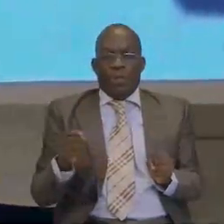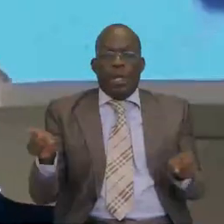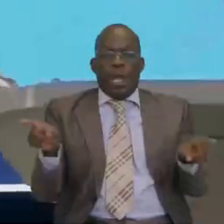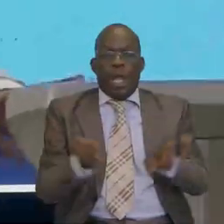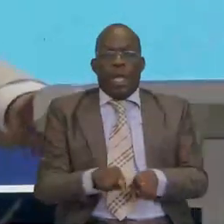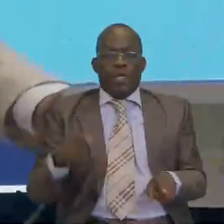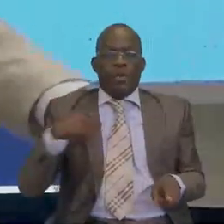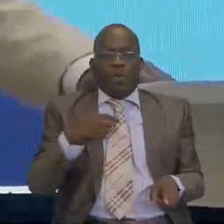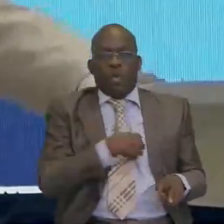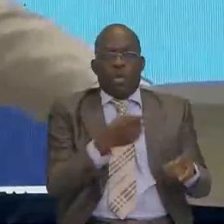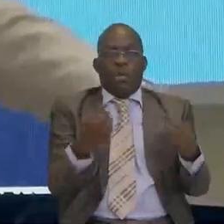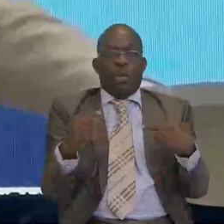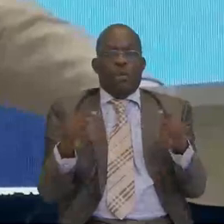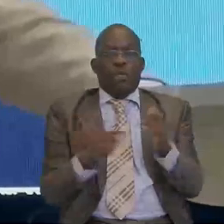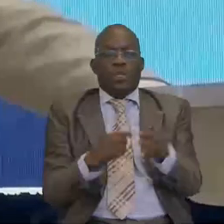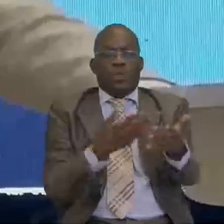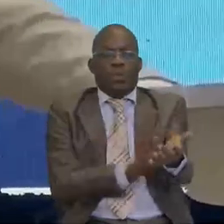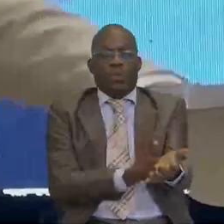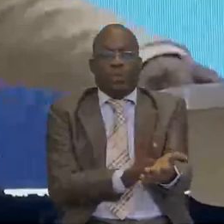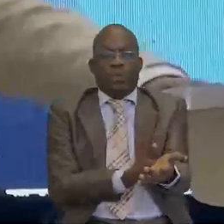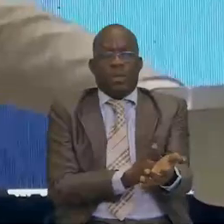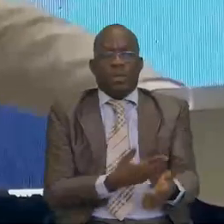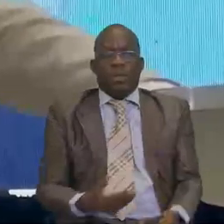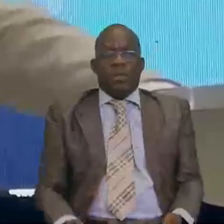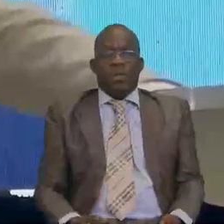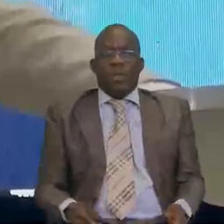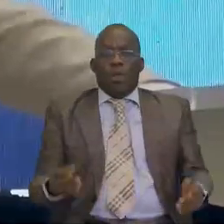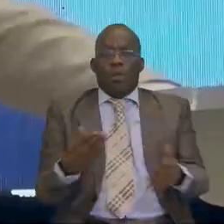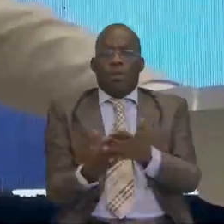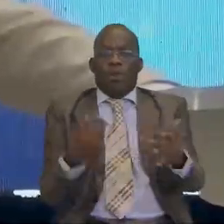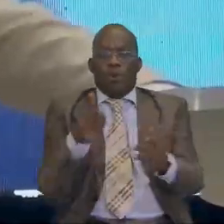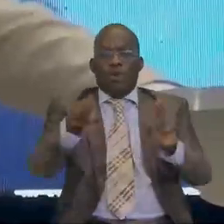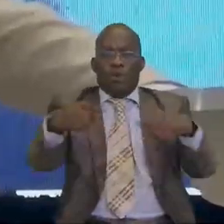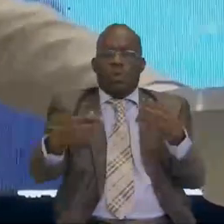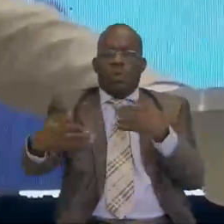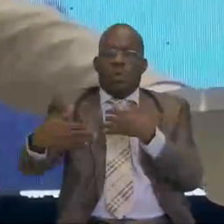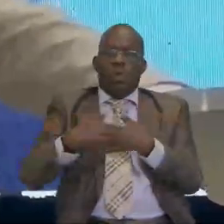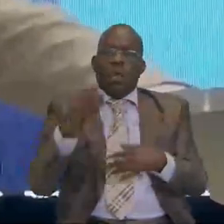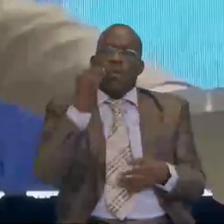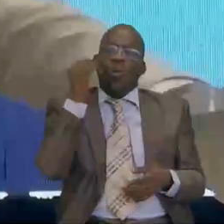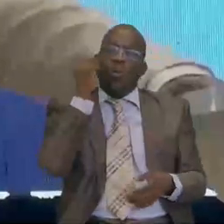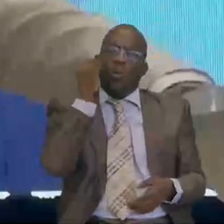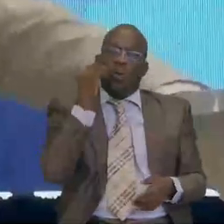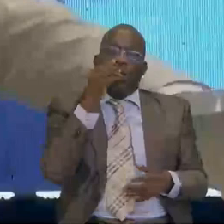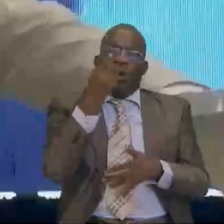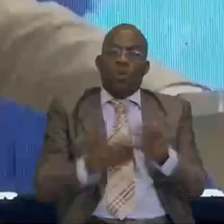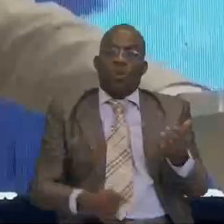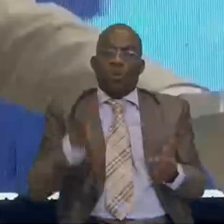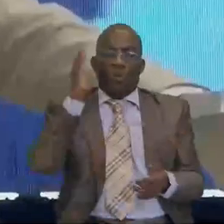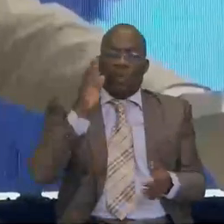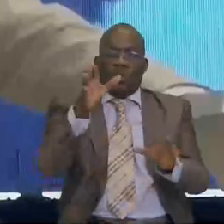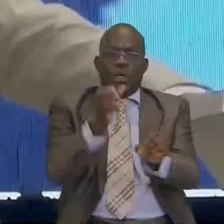Comme tu viens ce matin, avant de repartir à la maison, qu'est-ce que tu vas